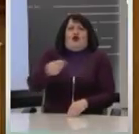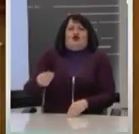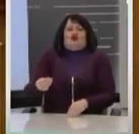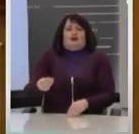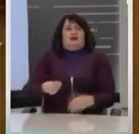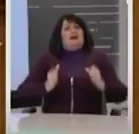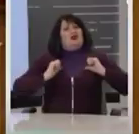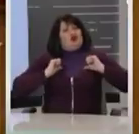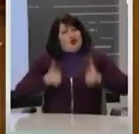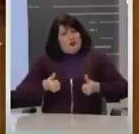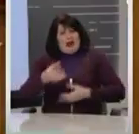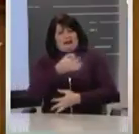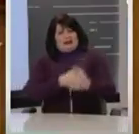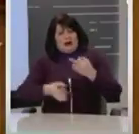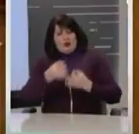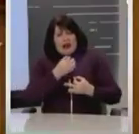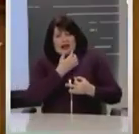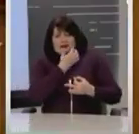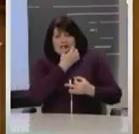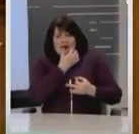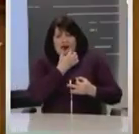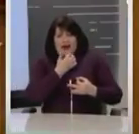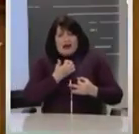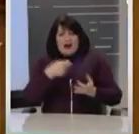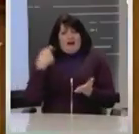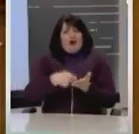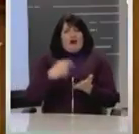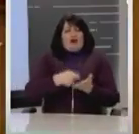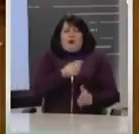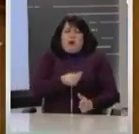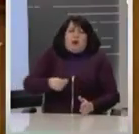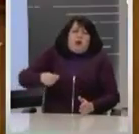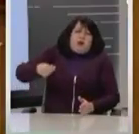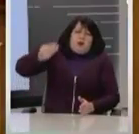Τολμάτε όμως λοιπόν εσείς να μιλάτε για την υπερφορολόγηση.